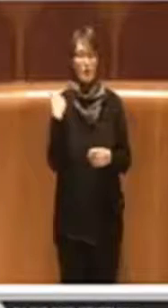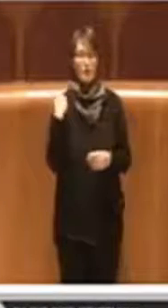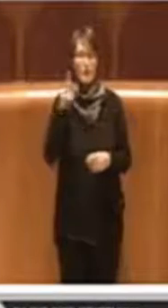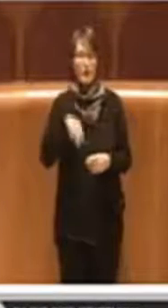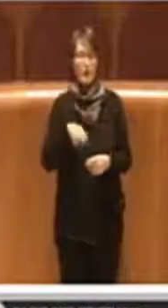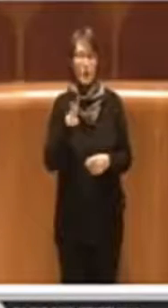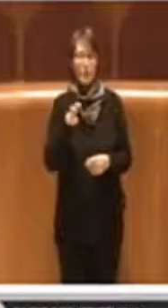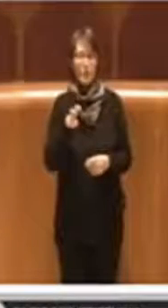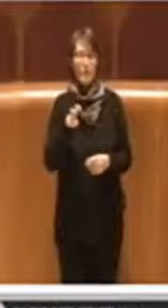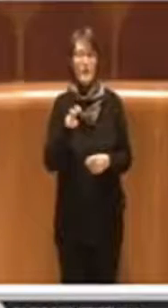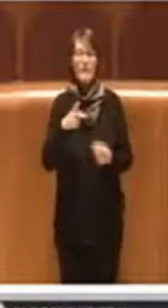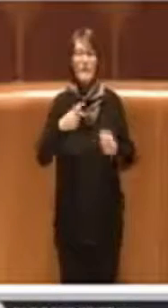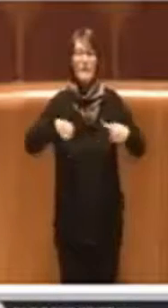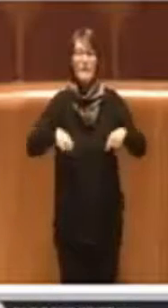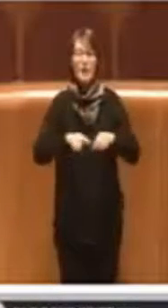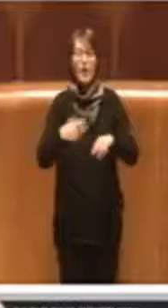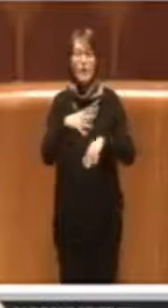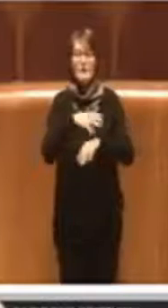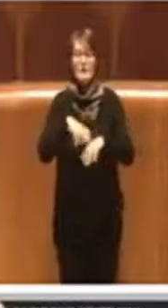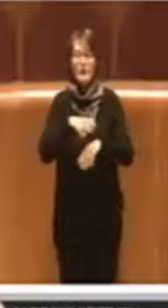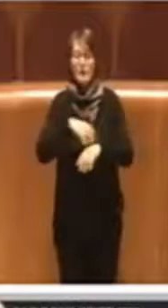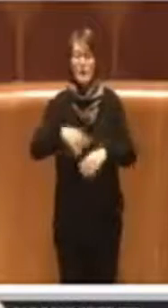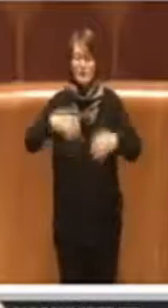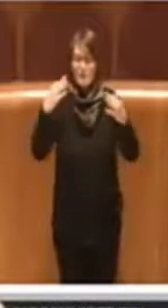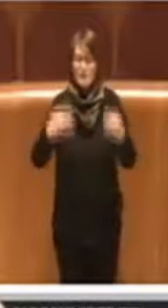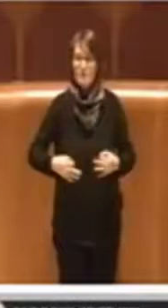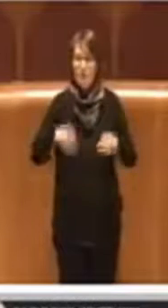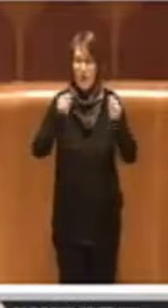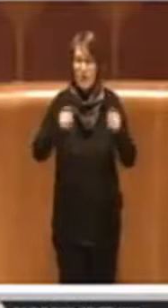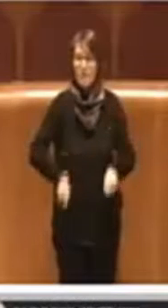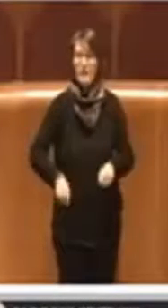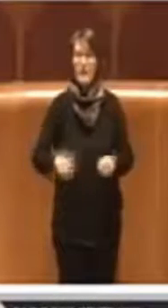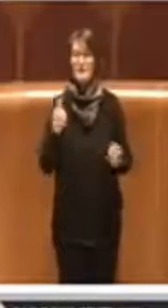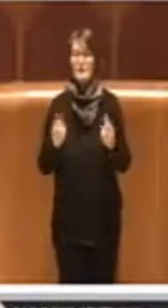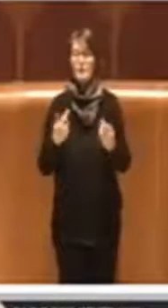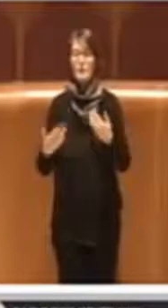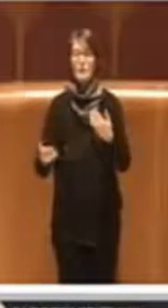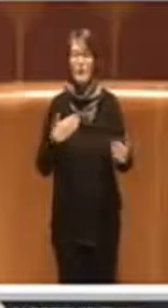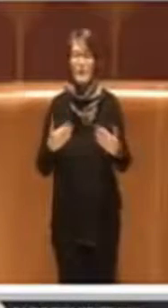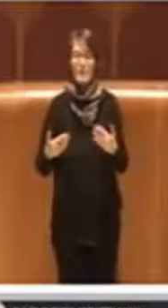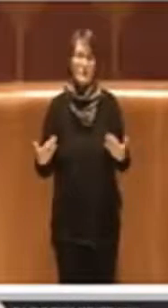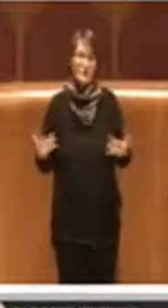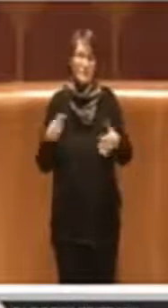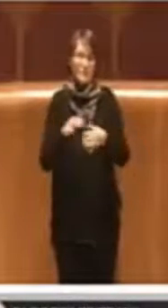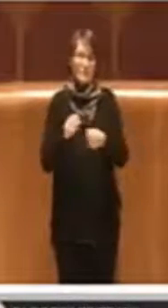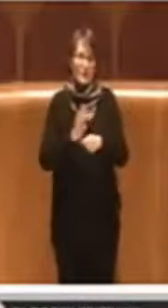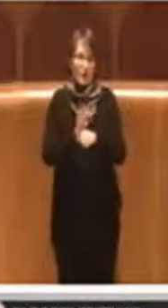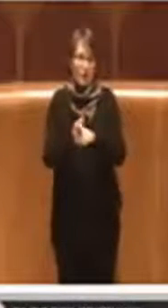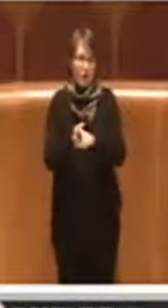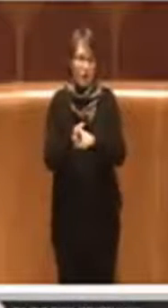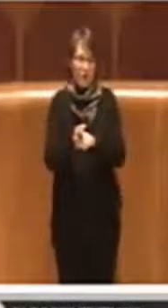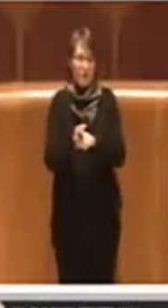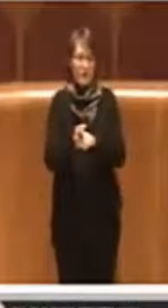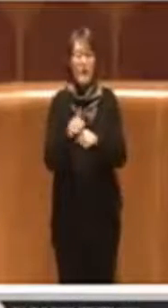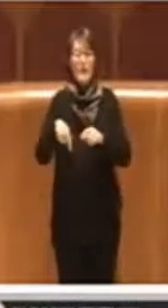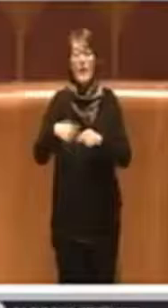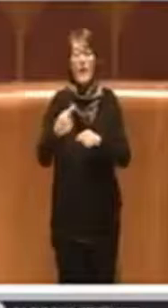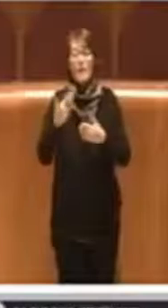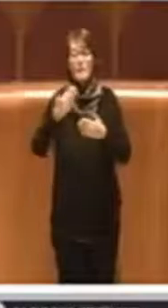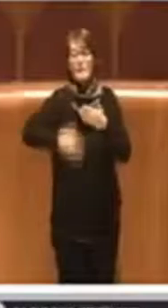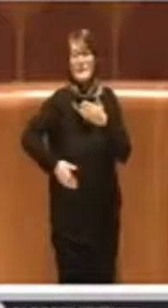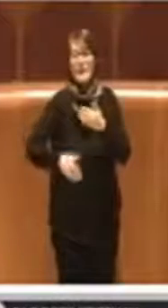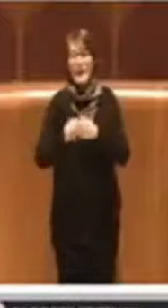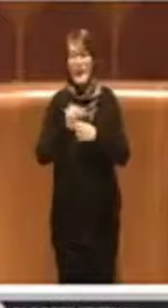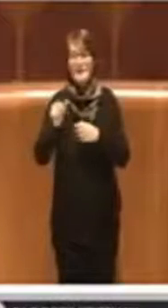il Consiglio dei Ministri delibera lo stato di emergenza, come sappiamo, dovuto al Covid, che poi, la cui prima parte è scaduta il 31 luglio, ma